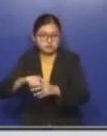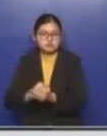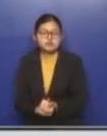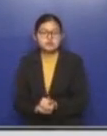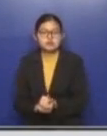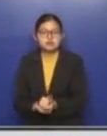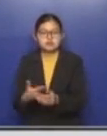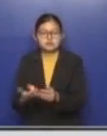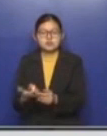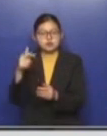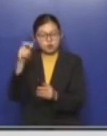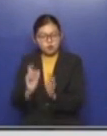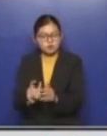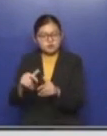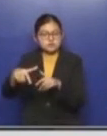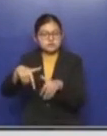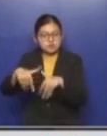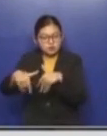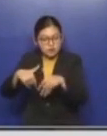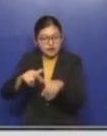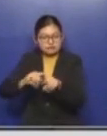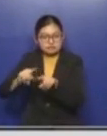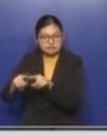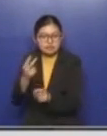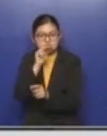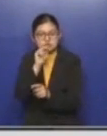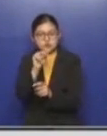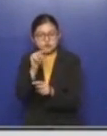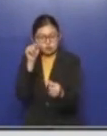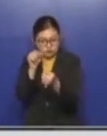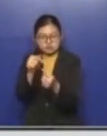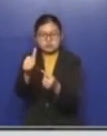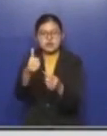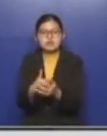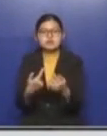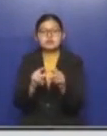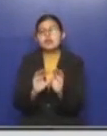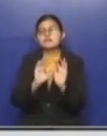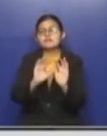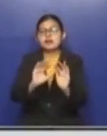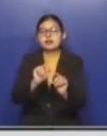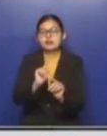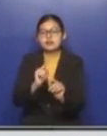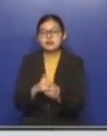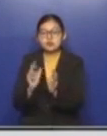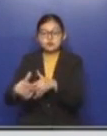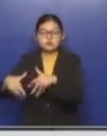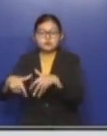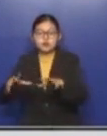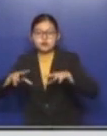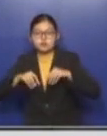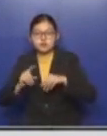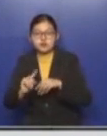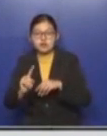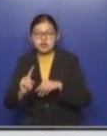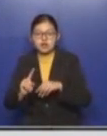ศัยของชาวบ้านได้แต่รายการที่ผมฝากท่านต้องนำไปคิดคือรายการหนึ่งที่ชาวบ้านยอมรับทุกบ้านทุกเมืองคือทุก